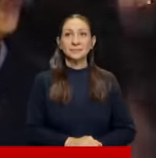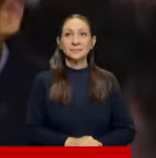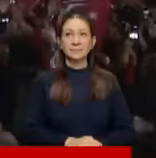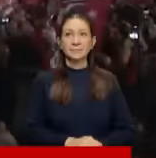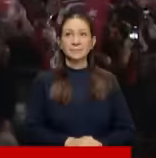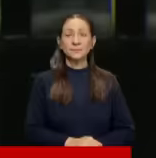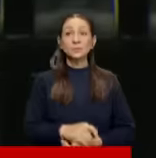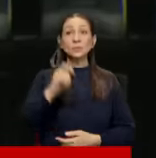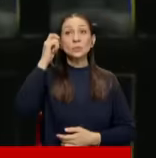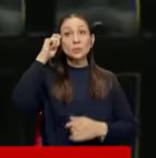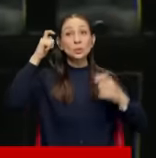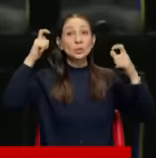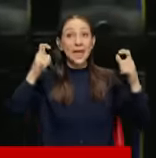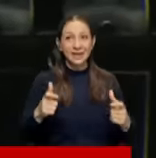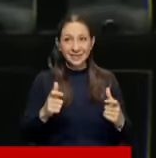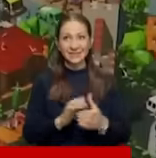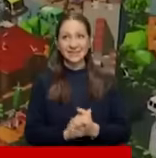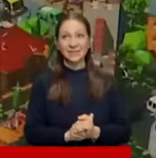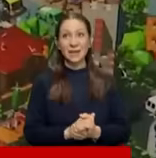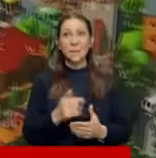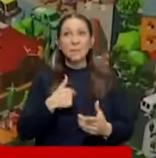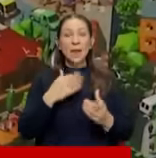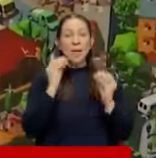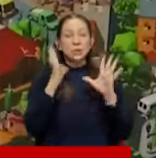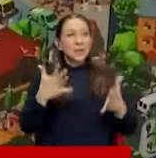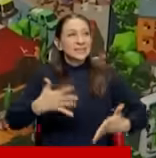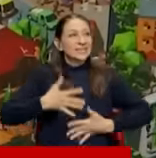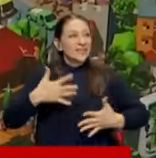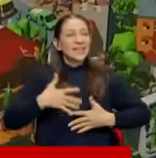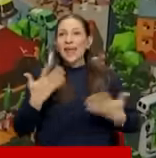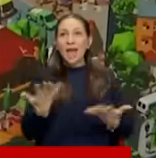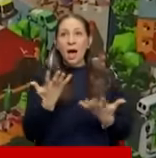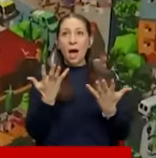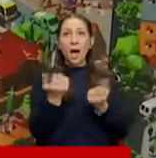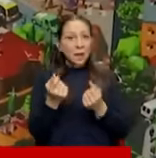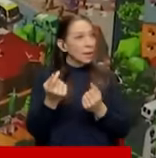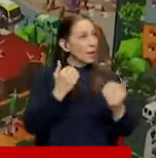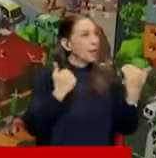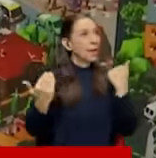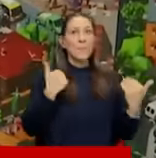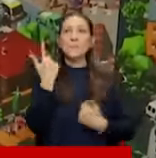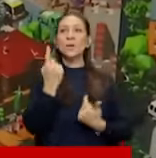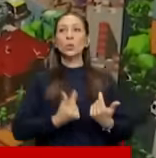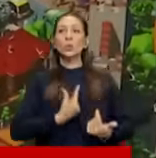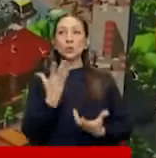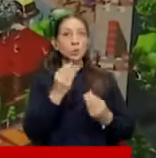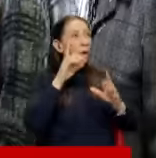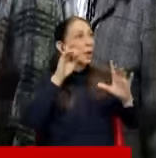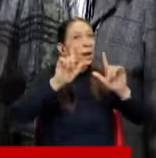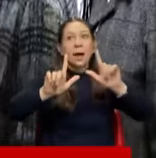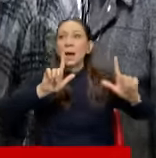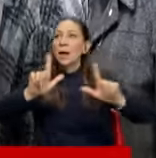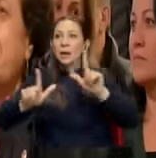aldım Üsküdar Beni en çok sevindiren şey diyeyim aldığım geri dönüşlerde bir umut oldu insanlarda